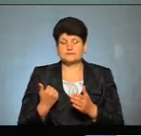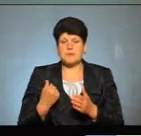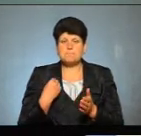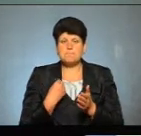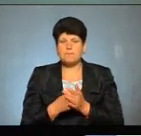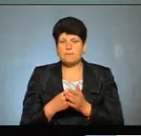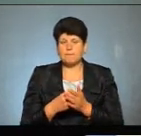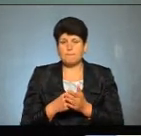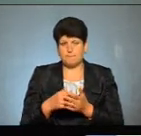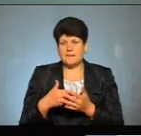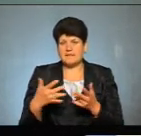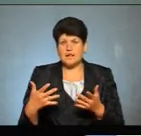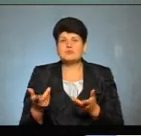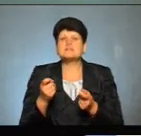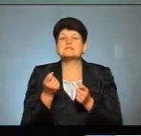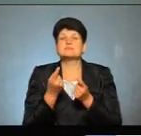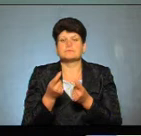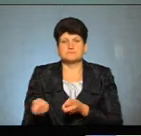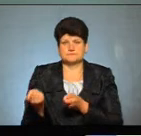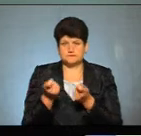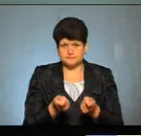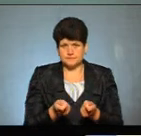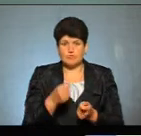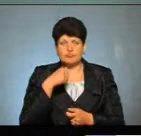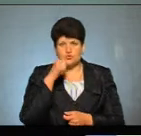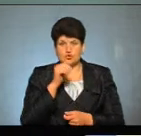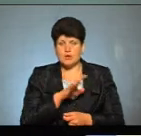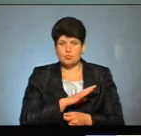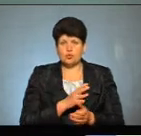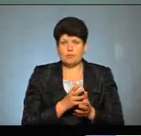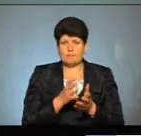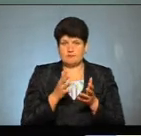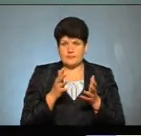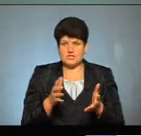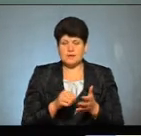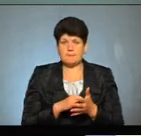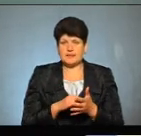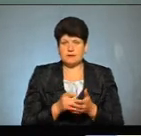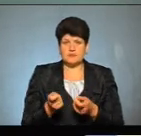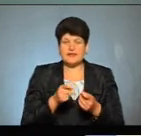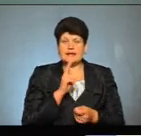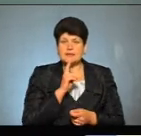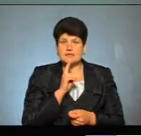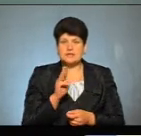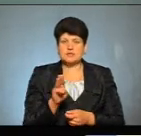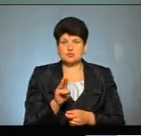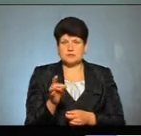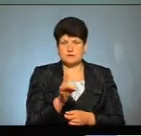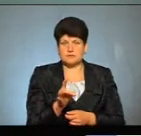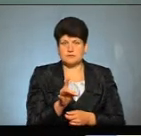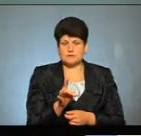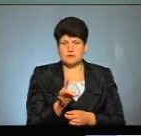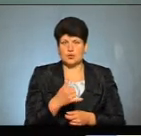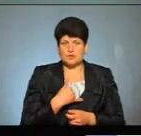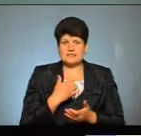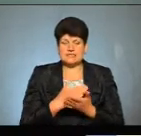матеріалу, з яких територій він доставляється. От вчора було більше матеріалу із Кременецького Шумського району. У нас